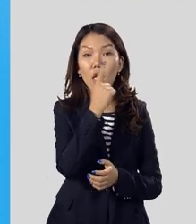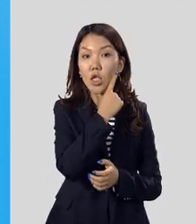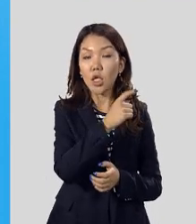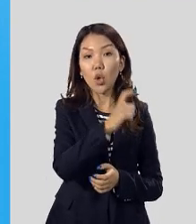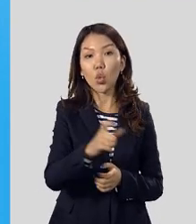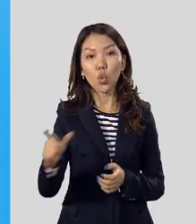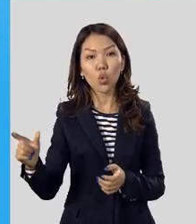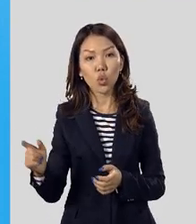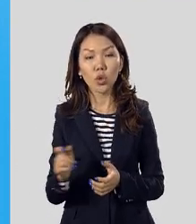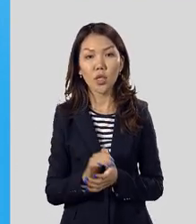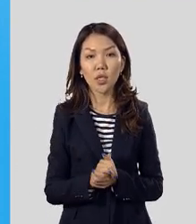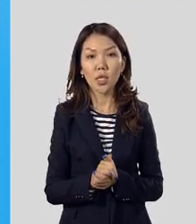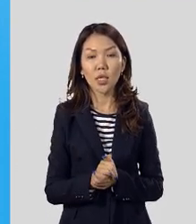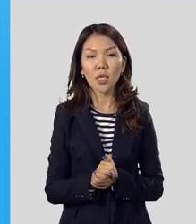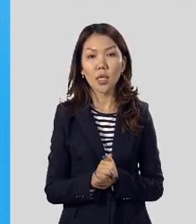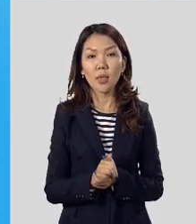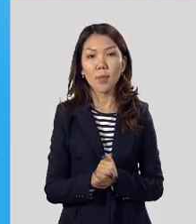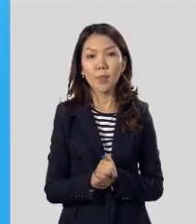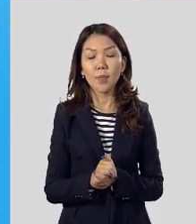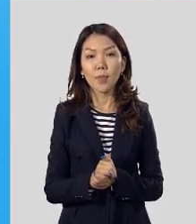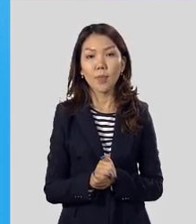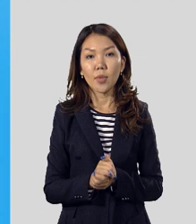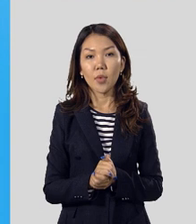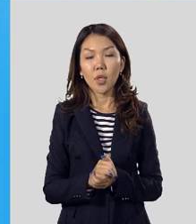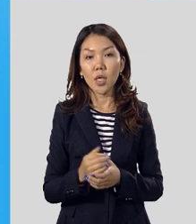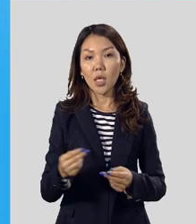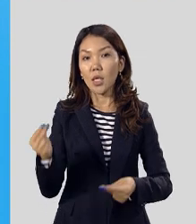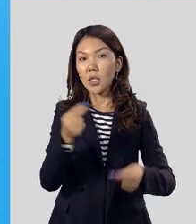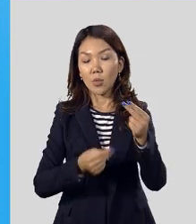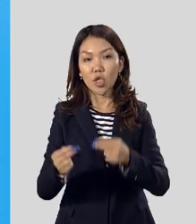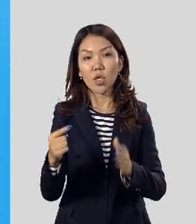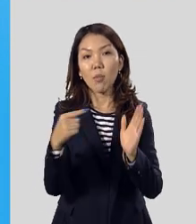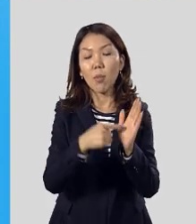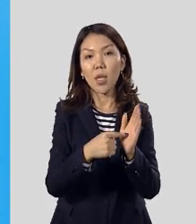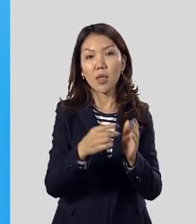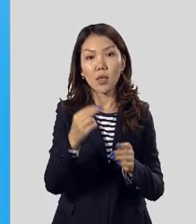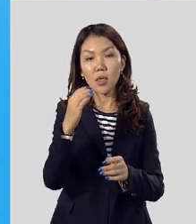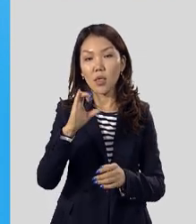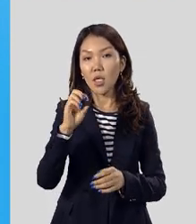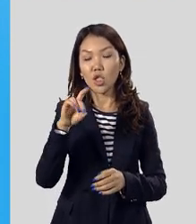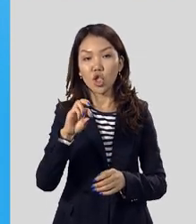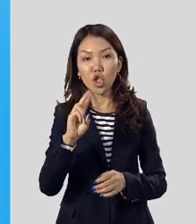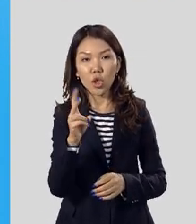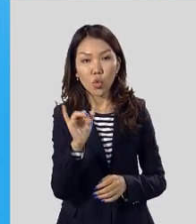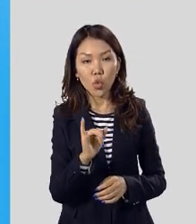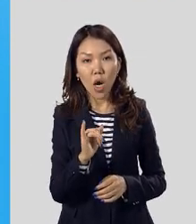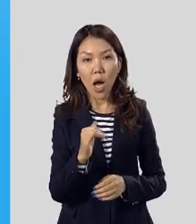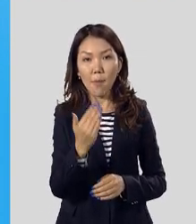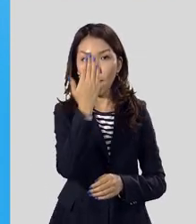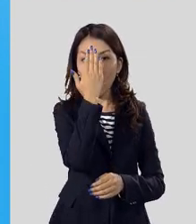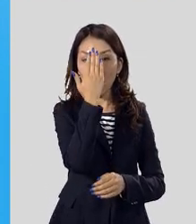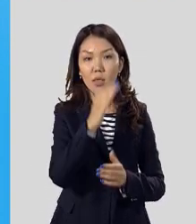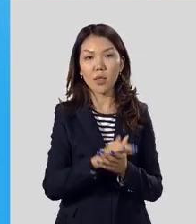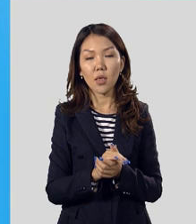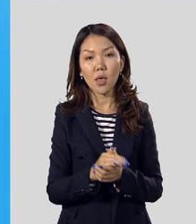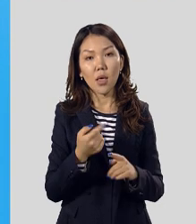людей изображение попадает не на сетчатку, а перед ней. Такие люди не могут четко видеть